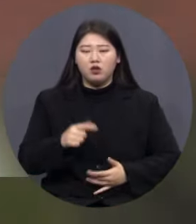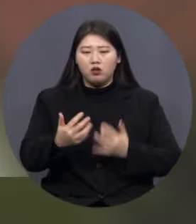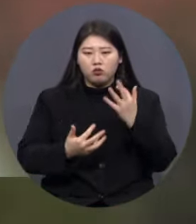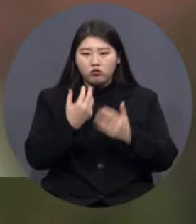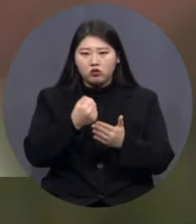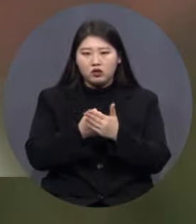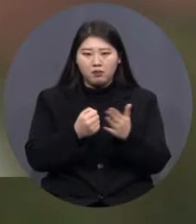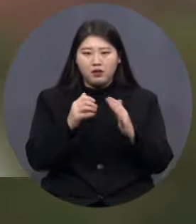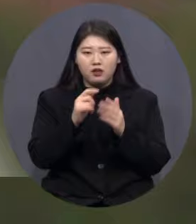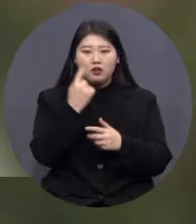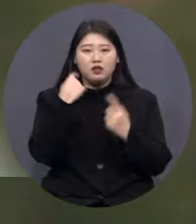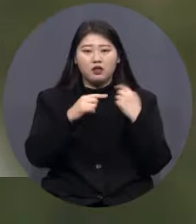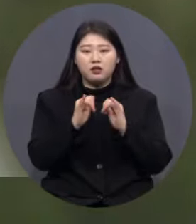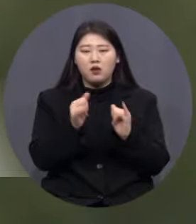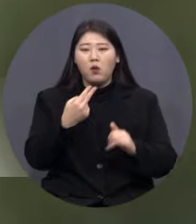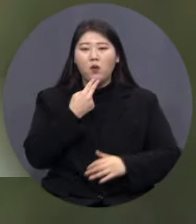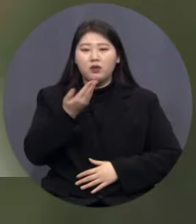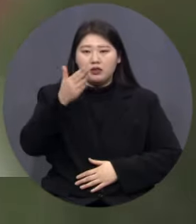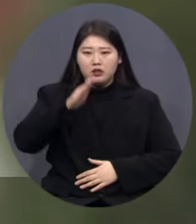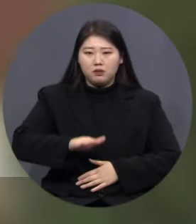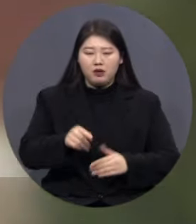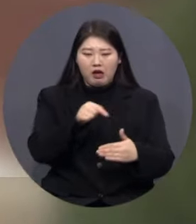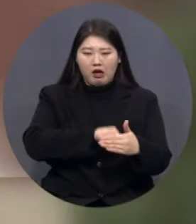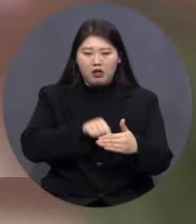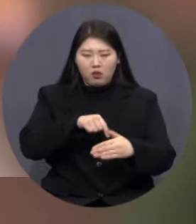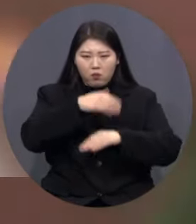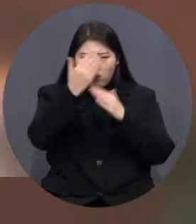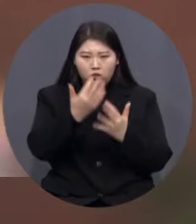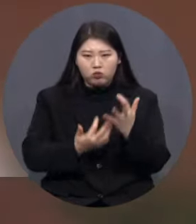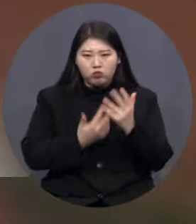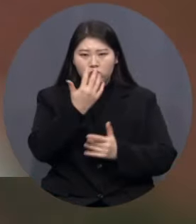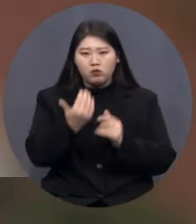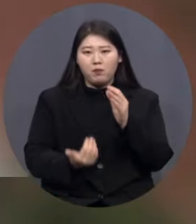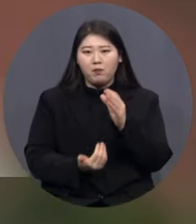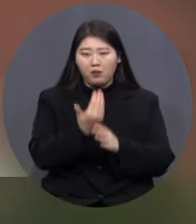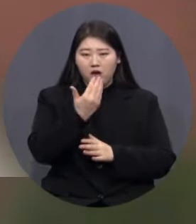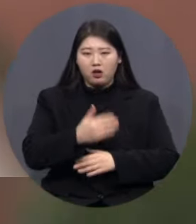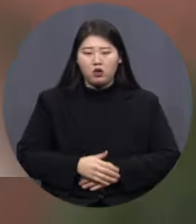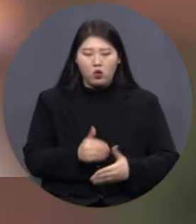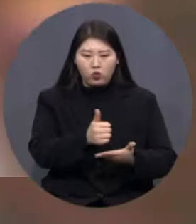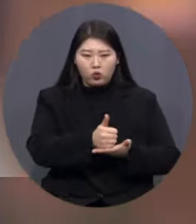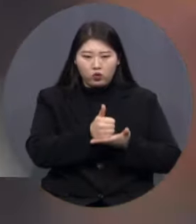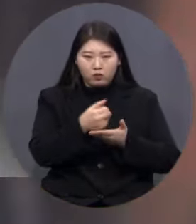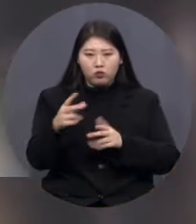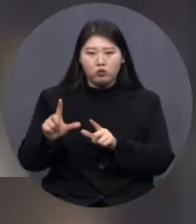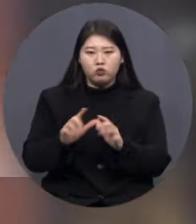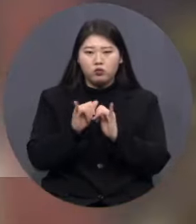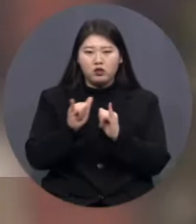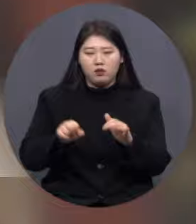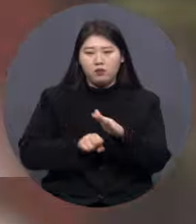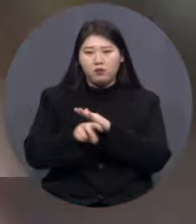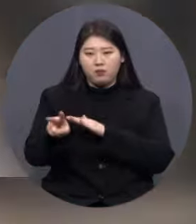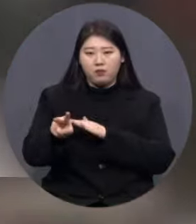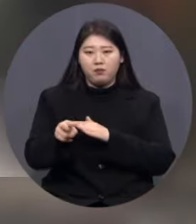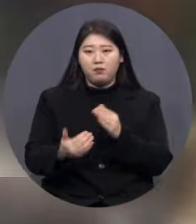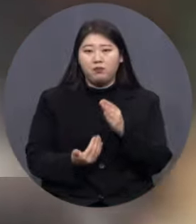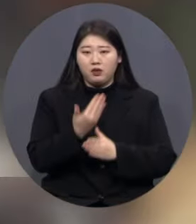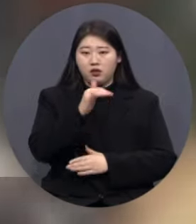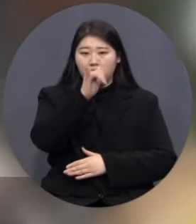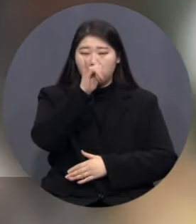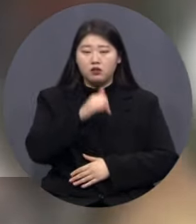범포 주 내부가 모두 불에 탔고 손님과 인근 주민들이 대하는 소동이